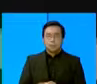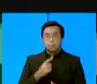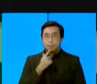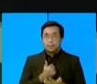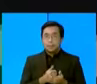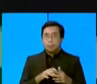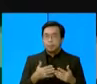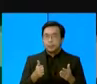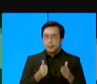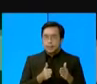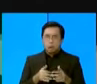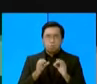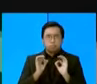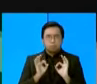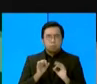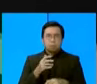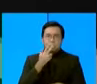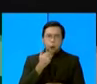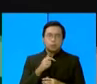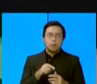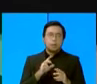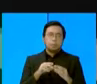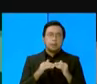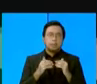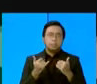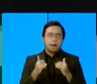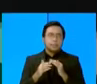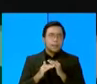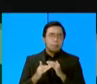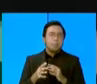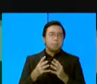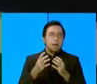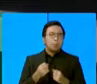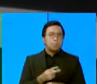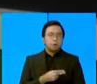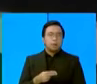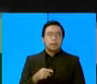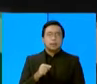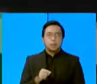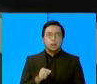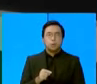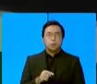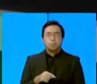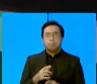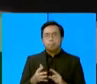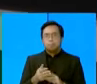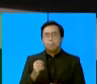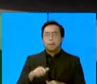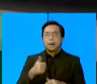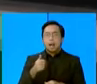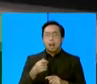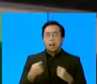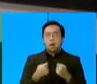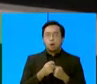bagus, permainan dengan rapi, insya Allah Indonesia bisa menang menghadapi Uzbekistan